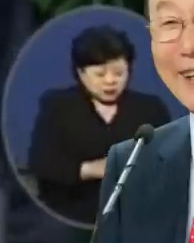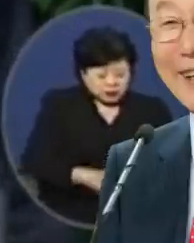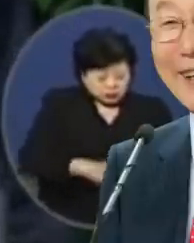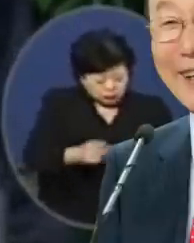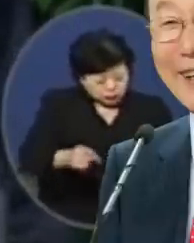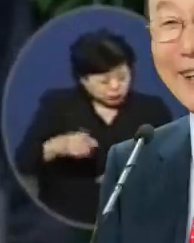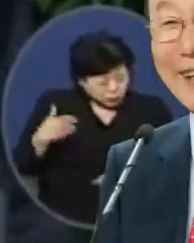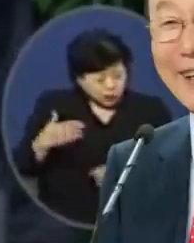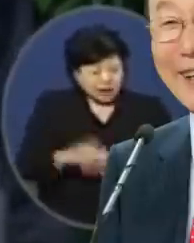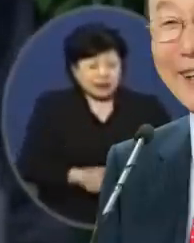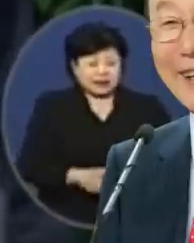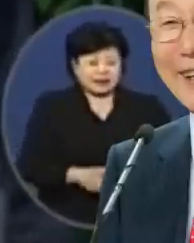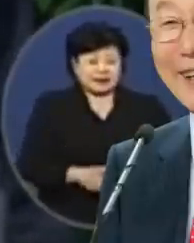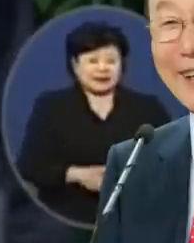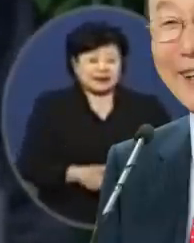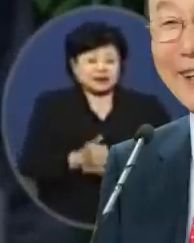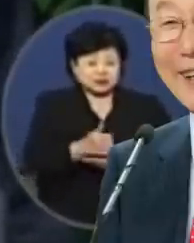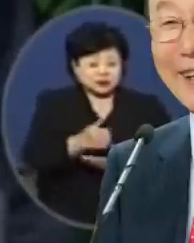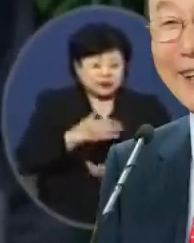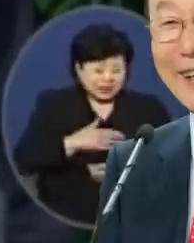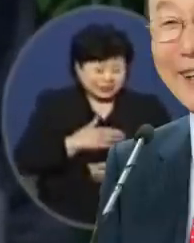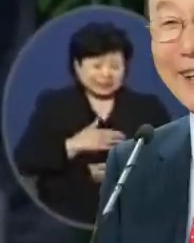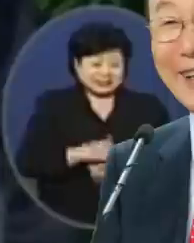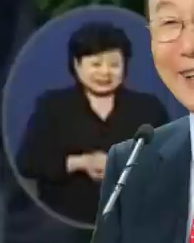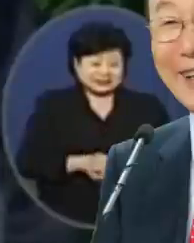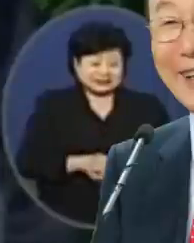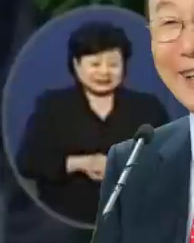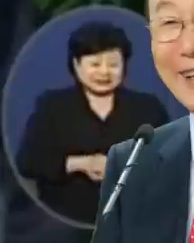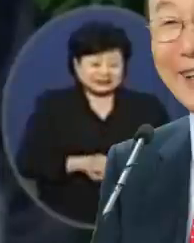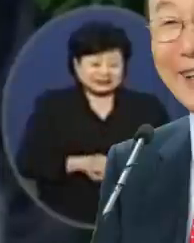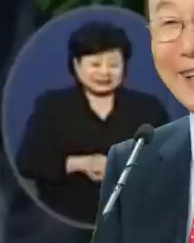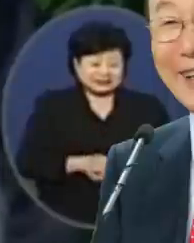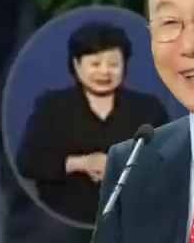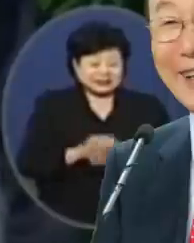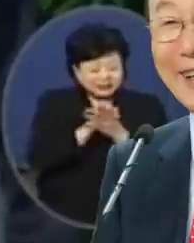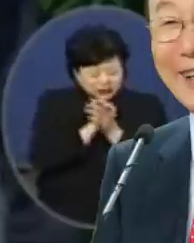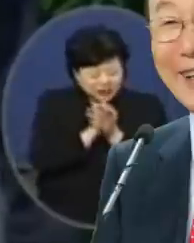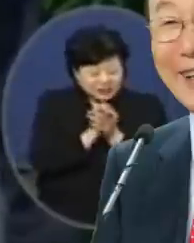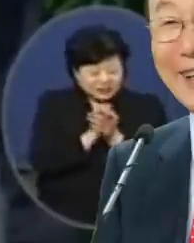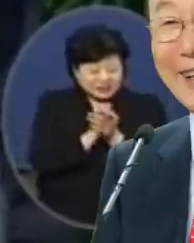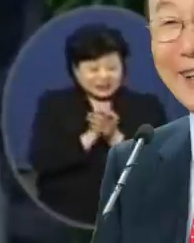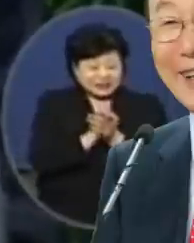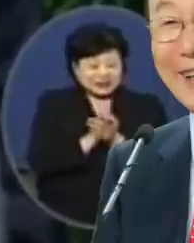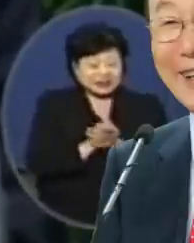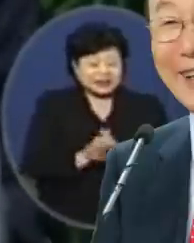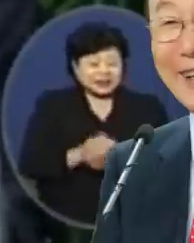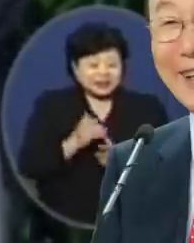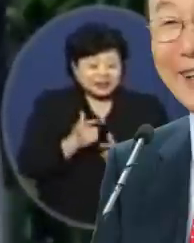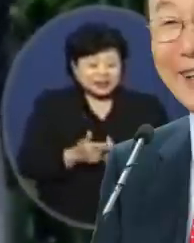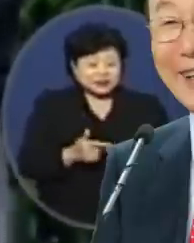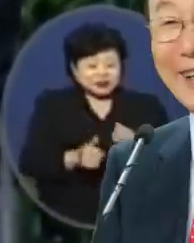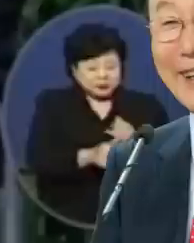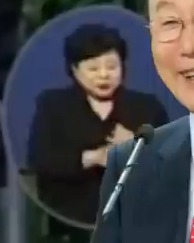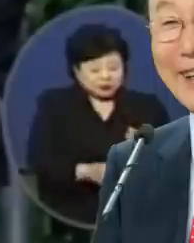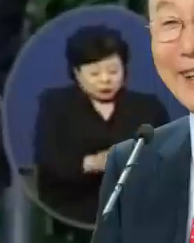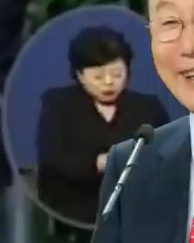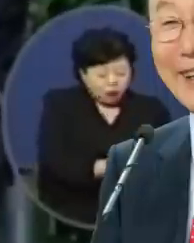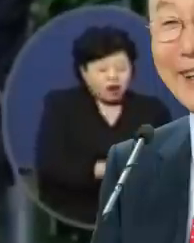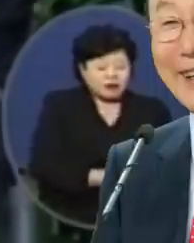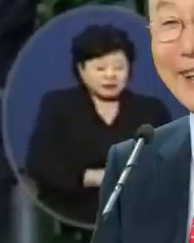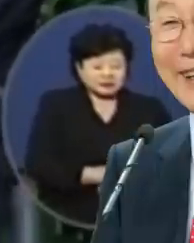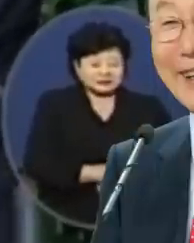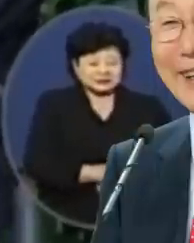내가 알 수가 없어요. 그래서 주님은 알 테니까 나는 기도할 때 우리 며느리 예수님 믿음으로 묶고,